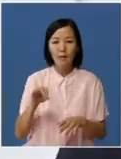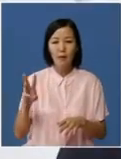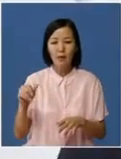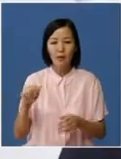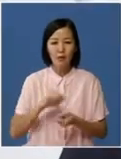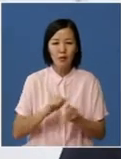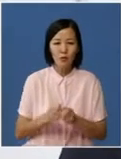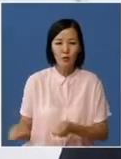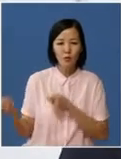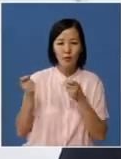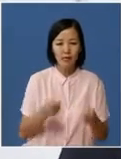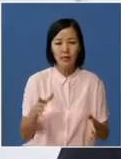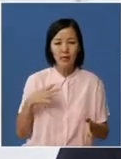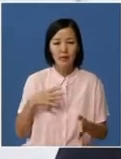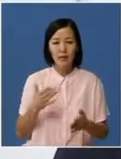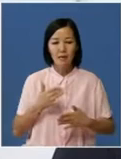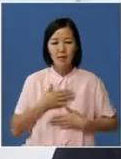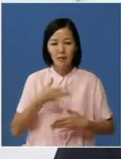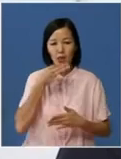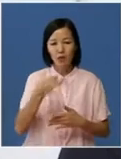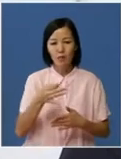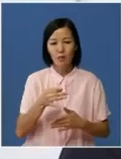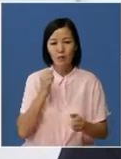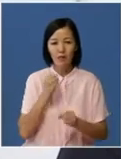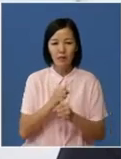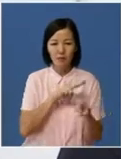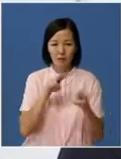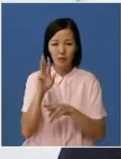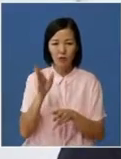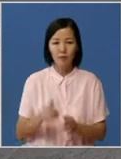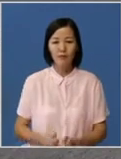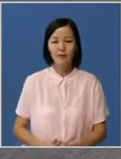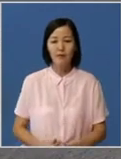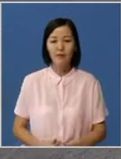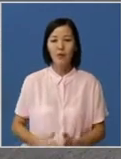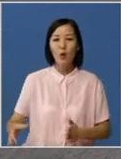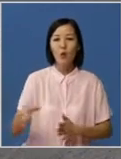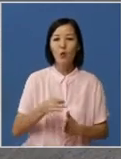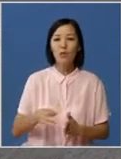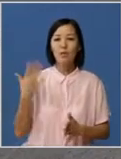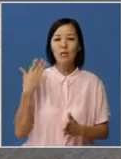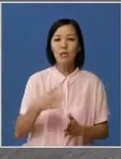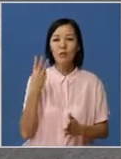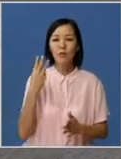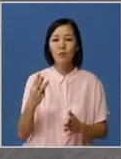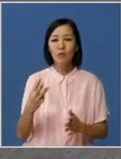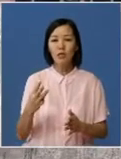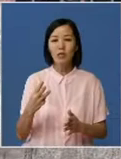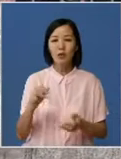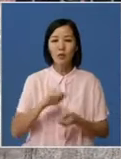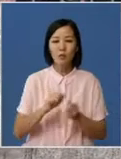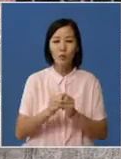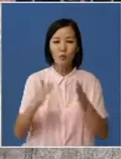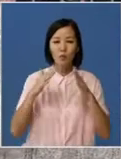Оның бағасы біздің және жауапты мекеменің қатаң бақылауында. Облыста 53 көмір қоймасы болса, бүгінгі күні